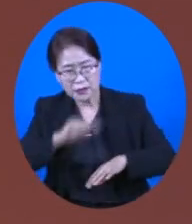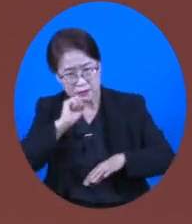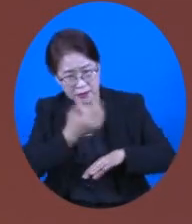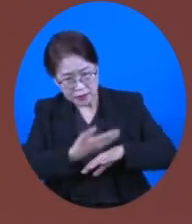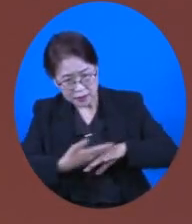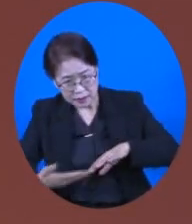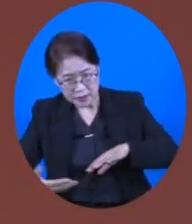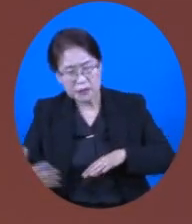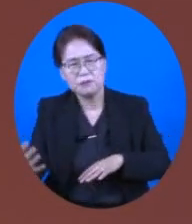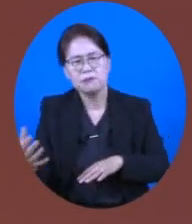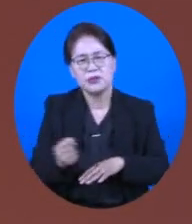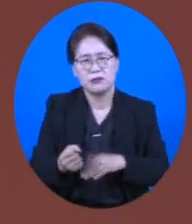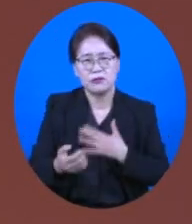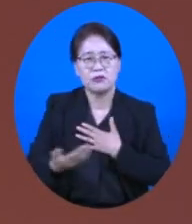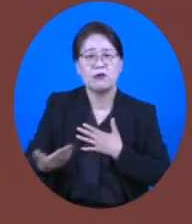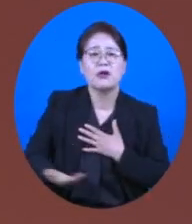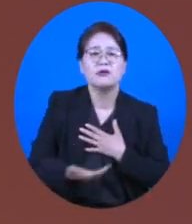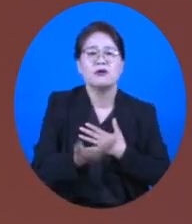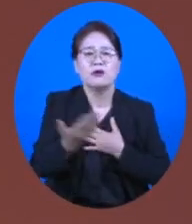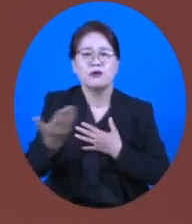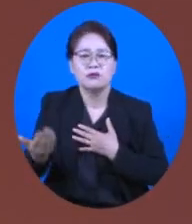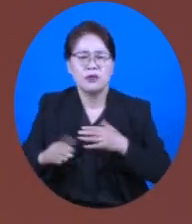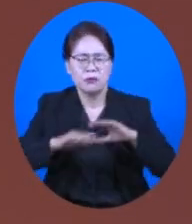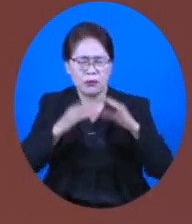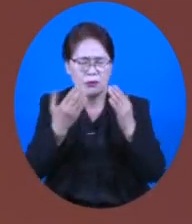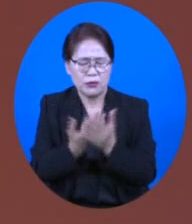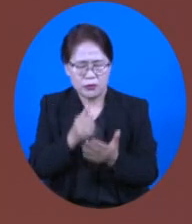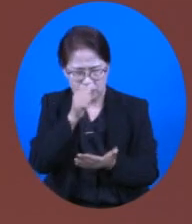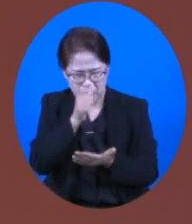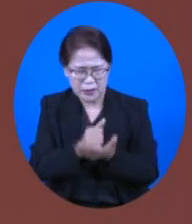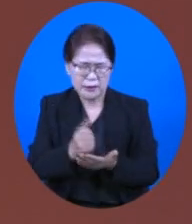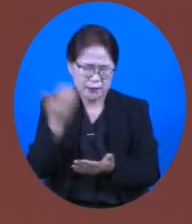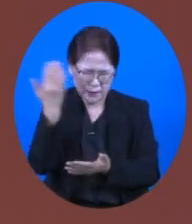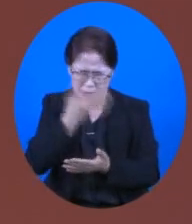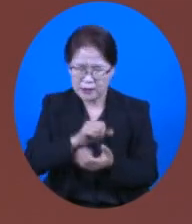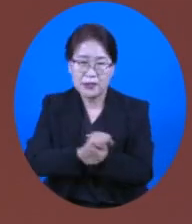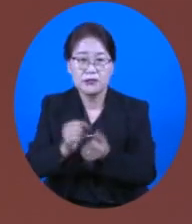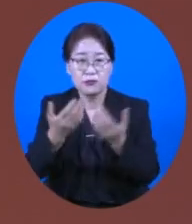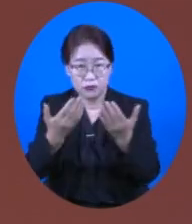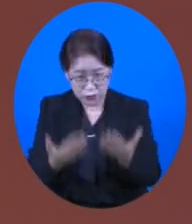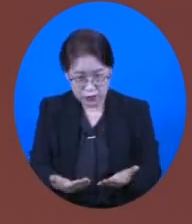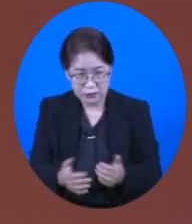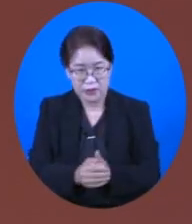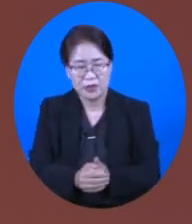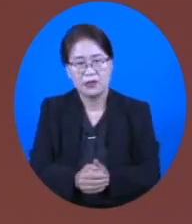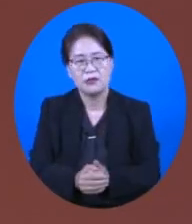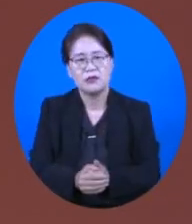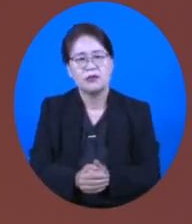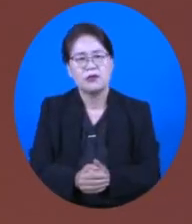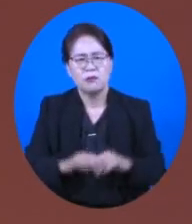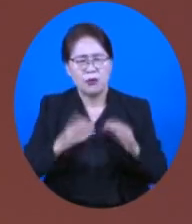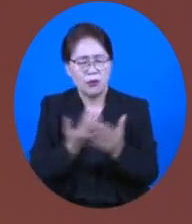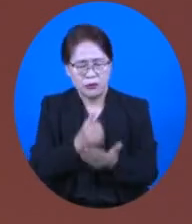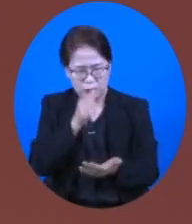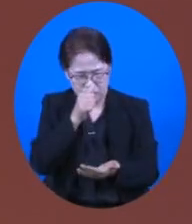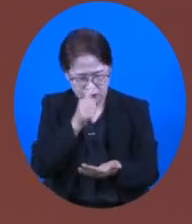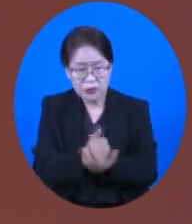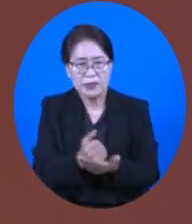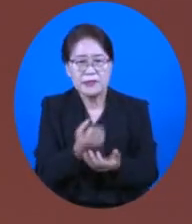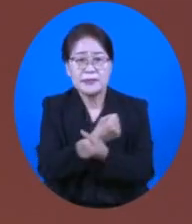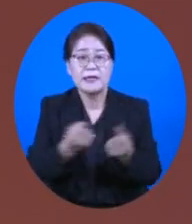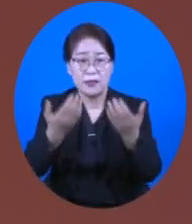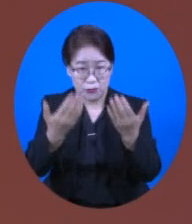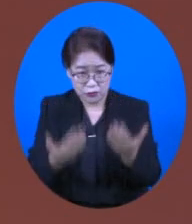피로 저와 여러분의 모든 죄를 씻었습니다. 저와 여러분의 모든 죄를